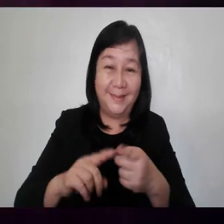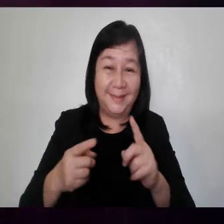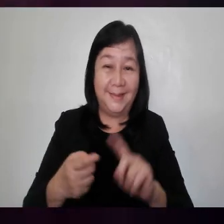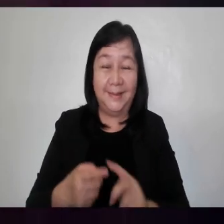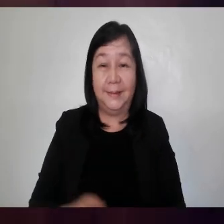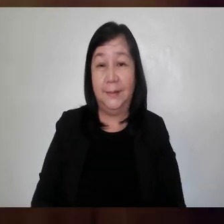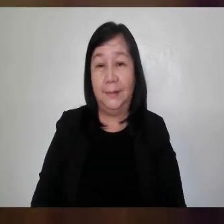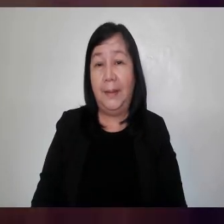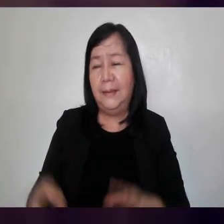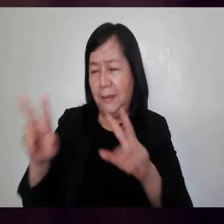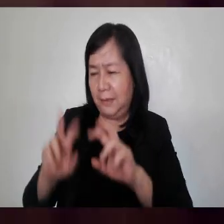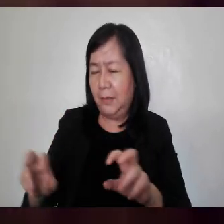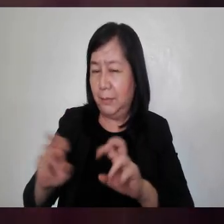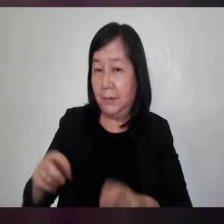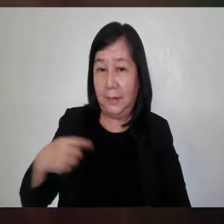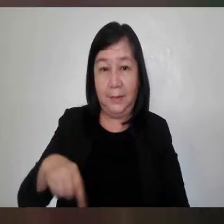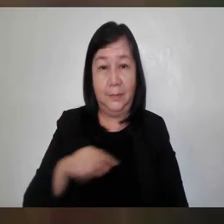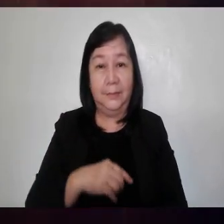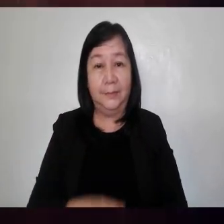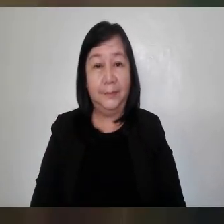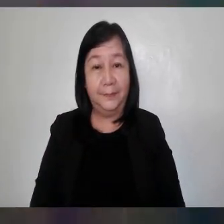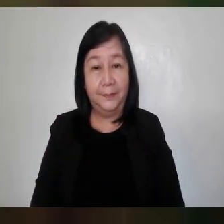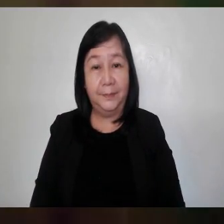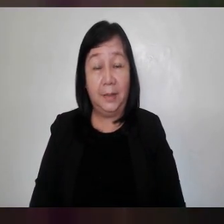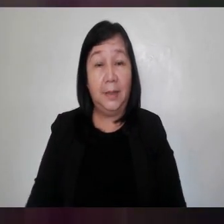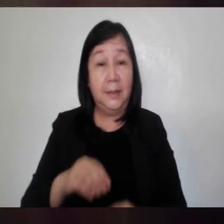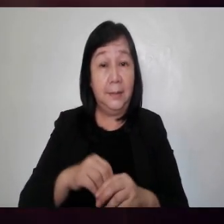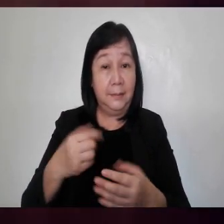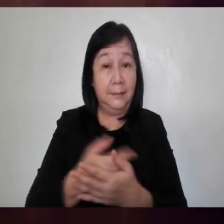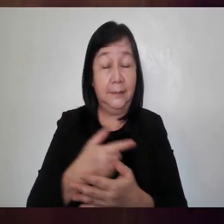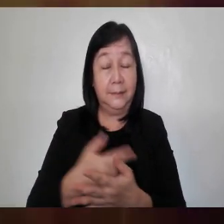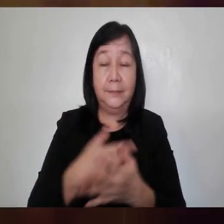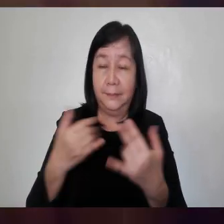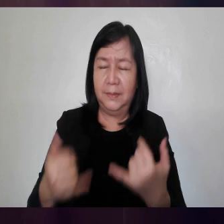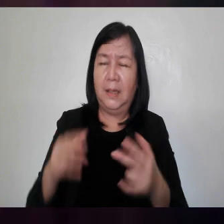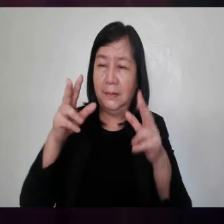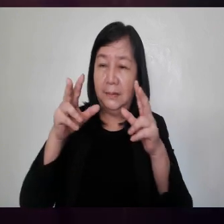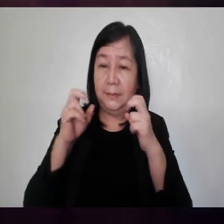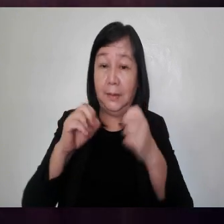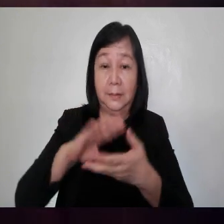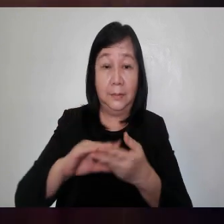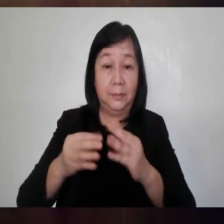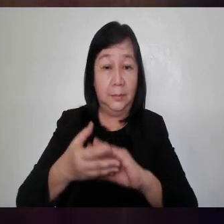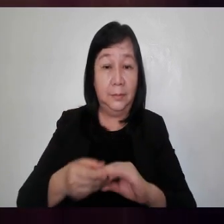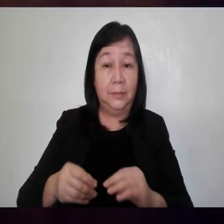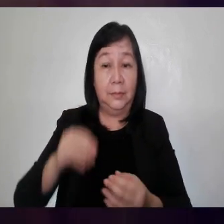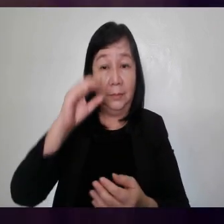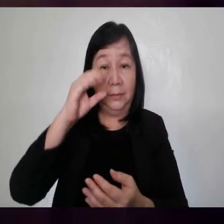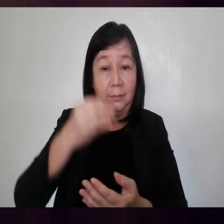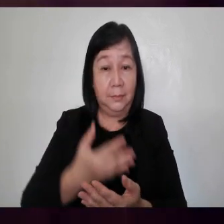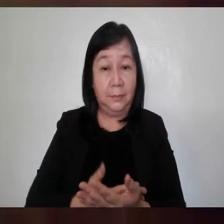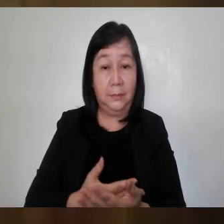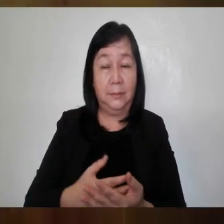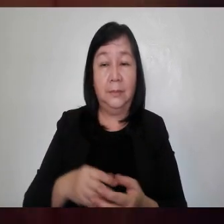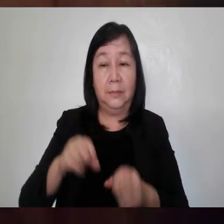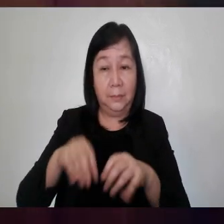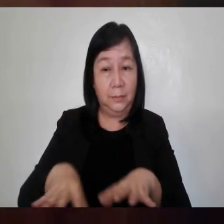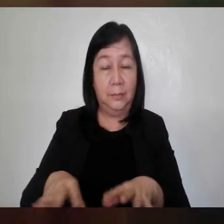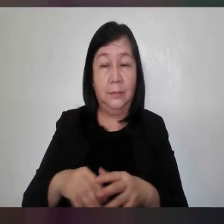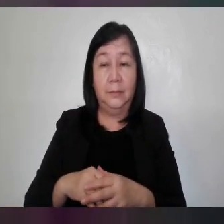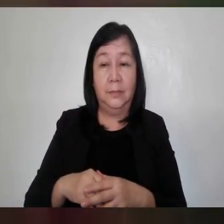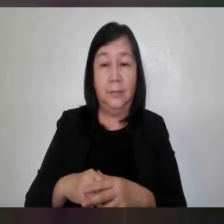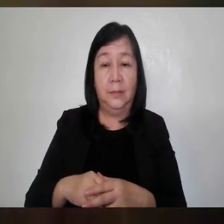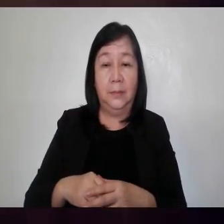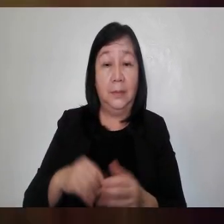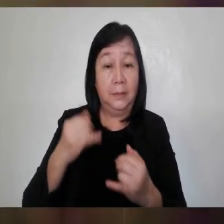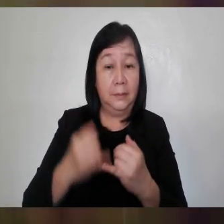Teka muna mga kapatid, magnilay muna tayo. Sa Ebanghelyo ngayon, narinig natin ang talinhaga ng alibughang anak. Ang